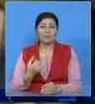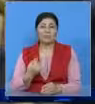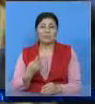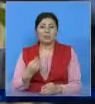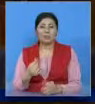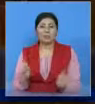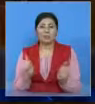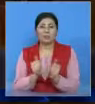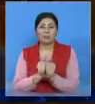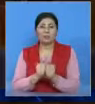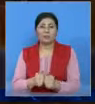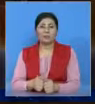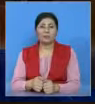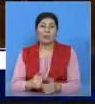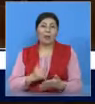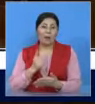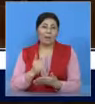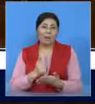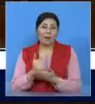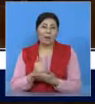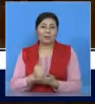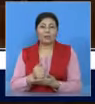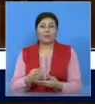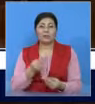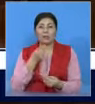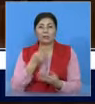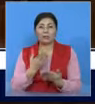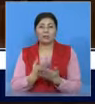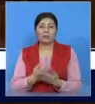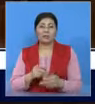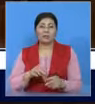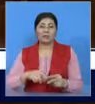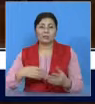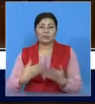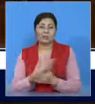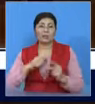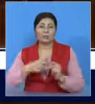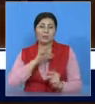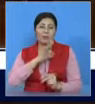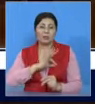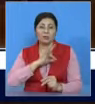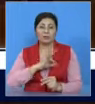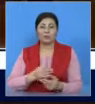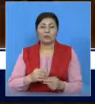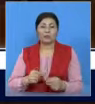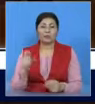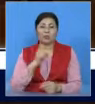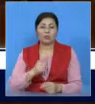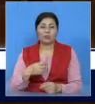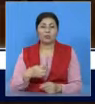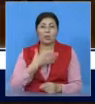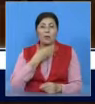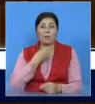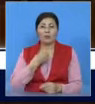айналасында. Майлы дақылдар жаңа технологиясын пайдаланып отқан шаруашылықтардың өнімділігі облыс деңгейде жоғары. Мысалы, Мартөбе ауданында Родники